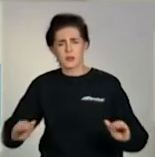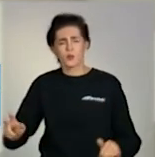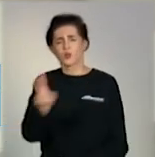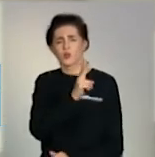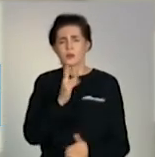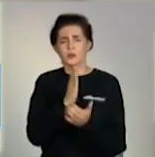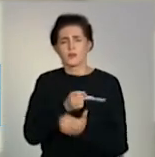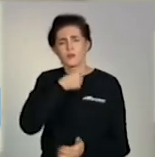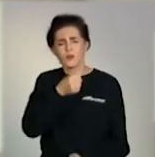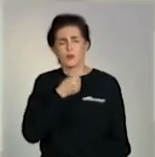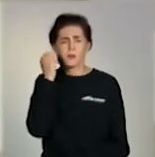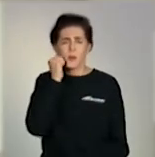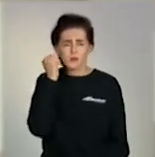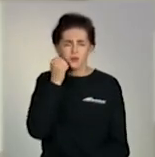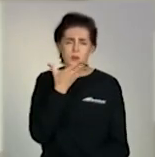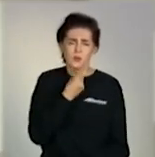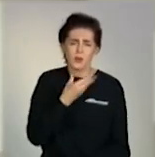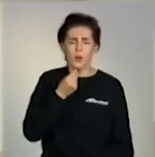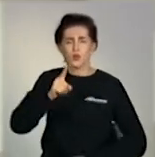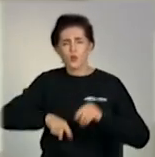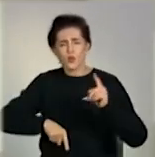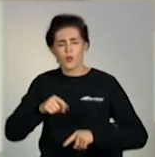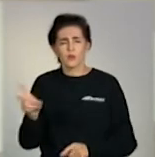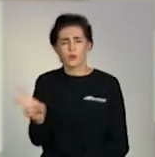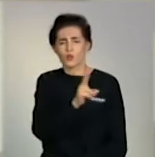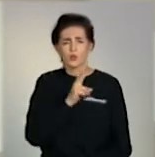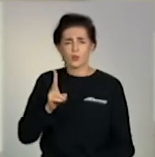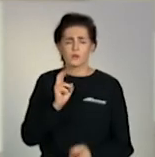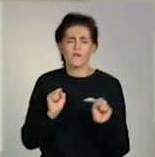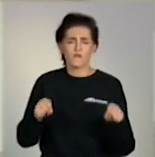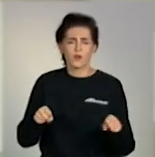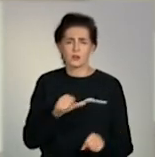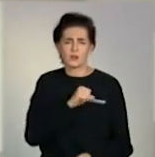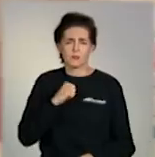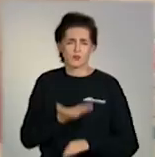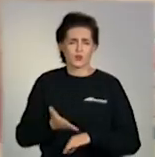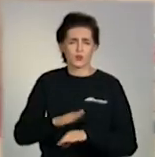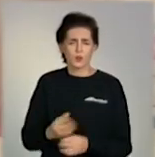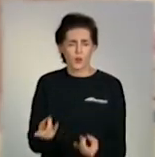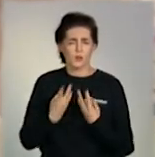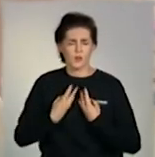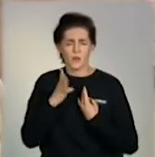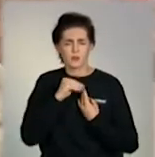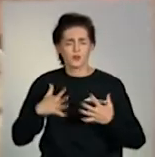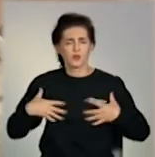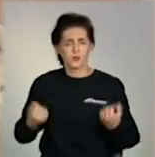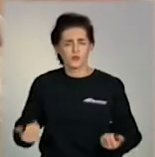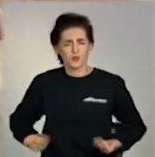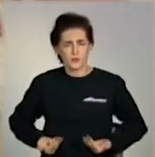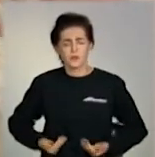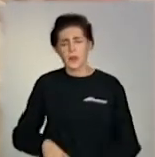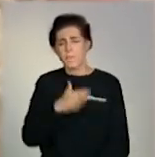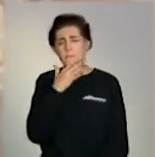є пожилі дідусі, бабусі, родственники, для яких це може бути чревато життя. Найменшому пацієнтові із